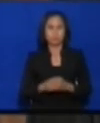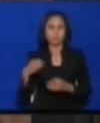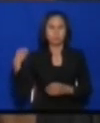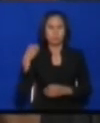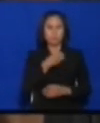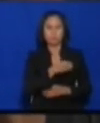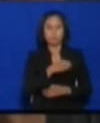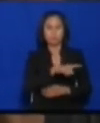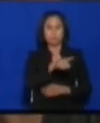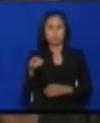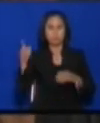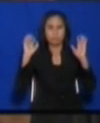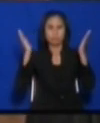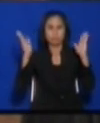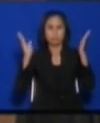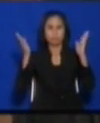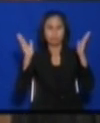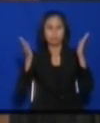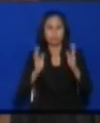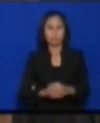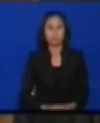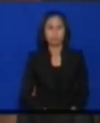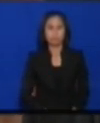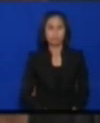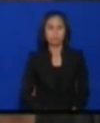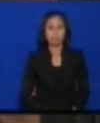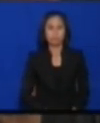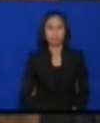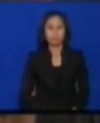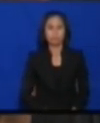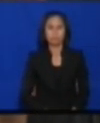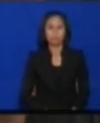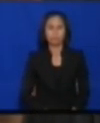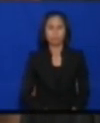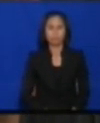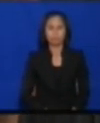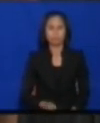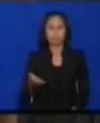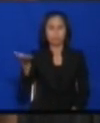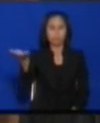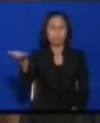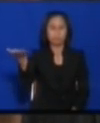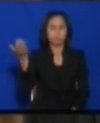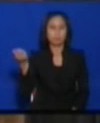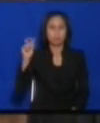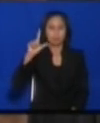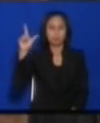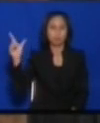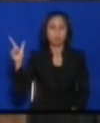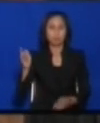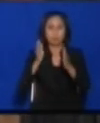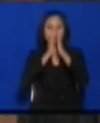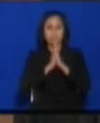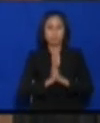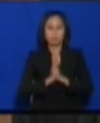saya Hai hadirin yang berbahagia marilah kita panjatkan puja dan puji syukur kehadirat Allah Subhanahu